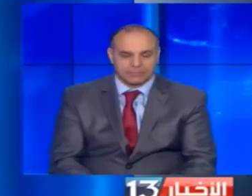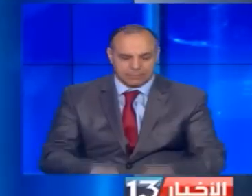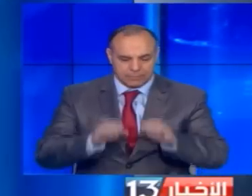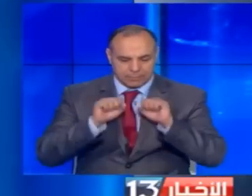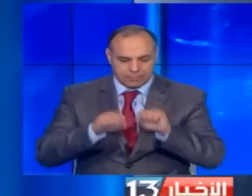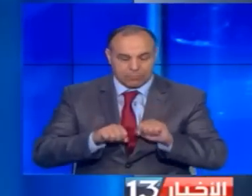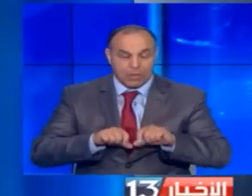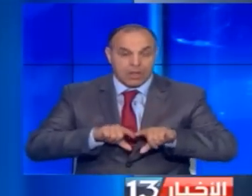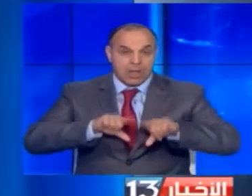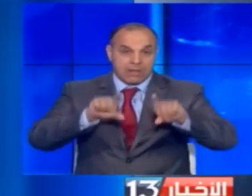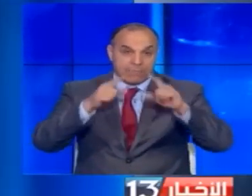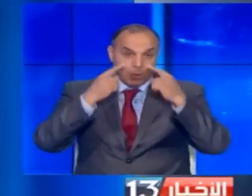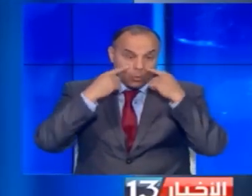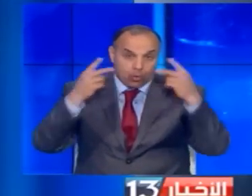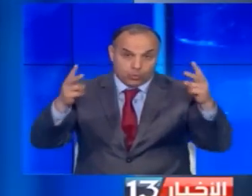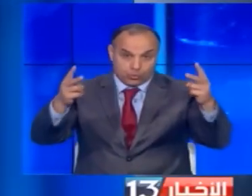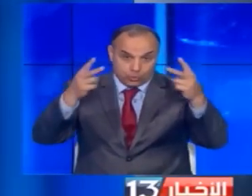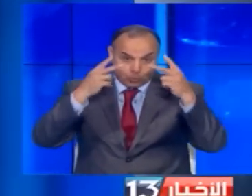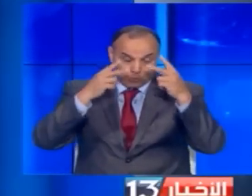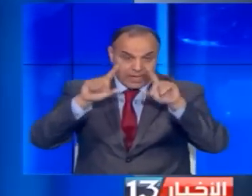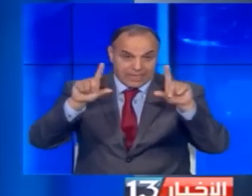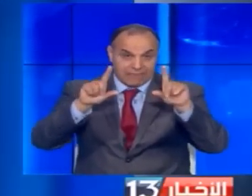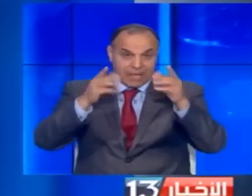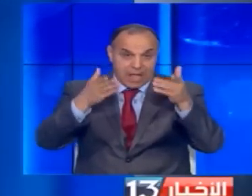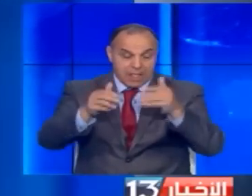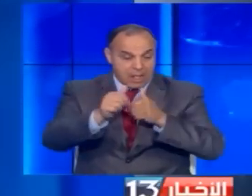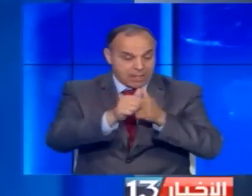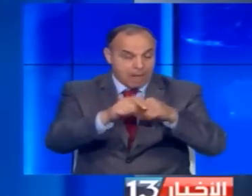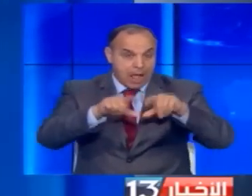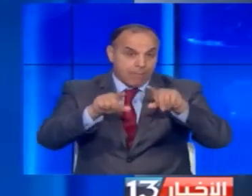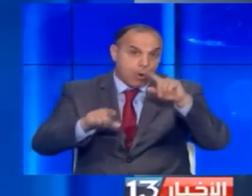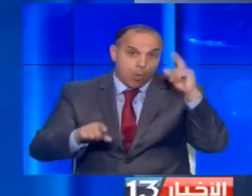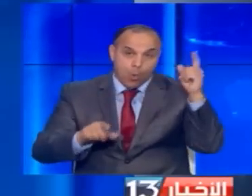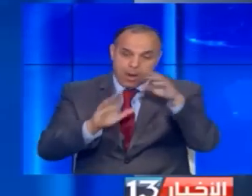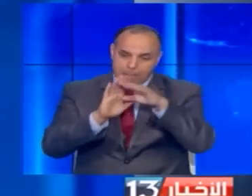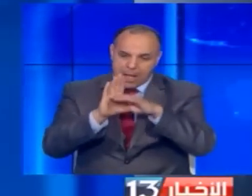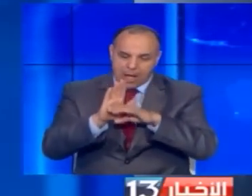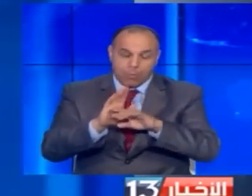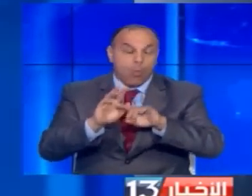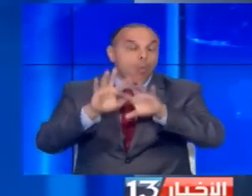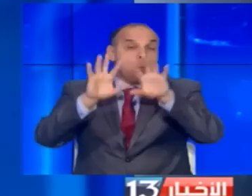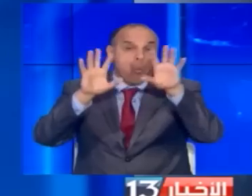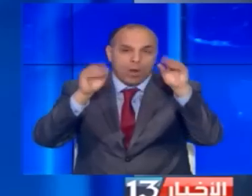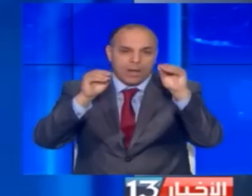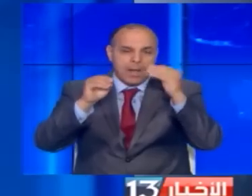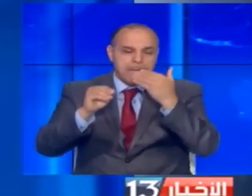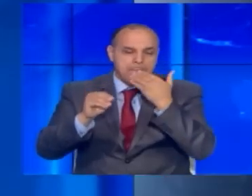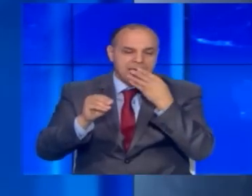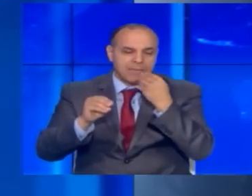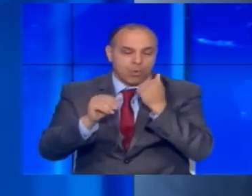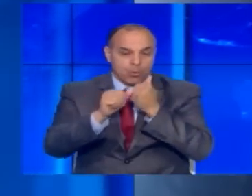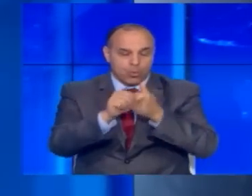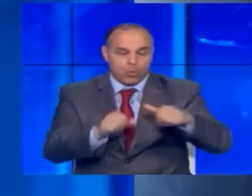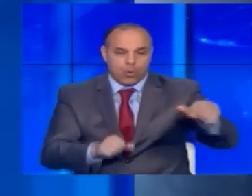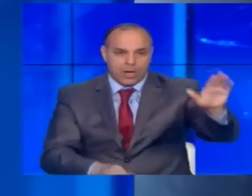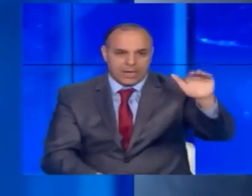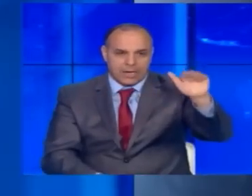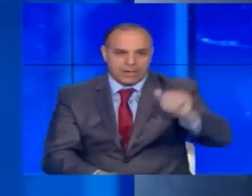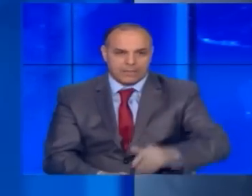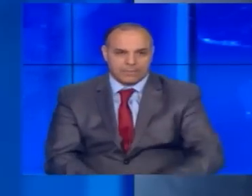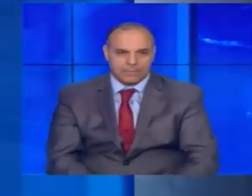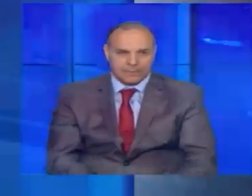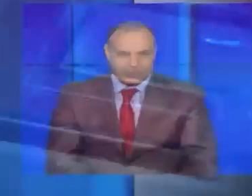بوابة التلفزة التونسية على ذمتكم مشاهدينا، حتى تتابعوا أخبارنا وبرامجنا أينما كنتم، نلقاكم على خير.